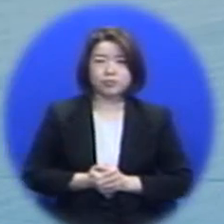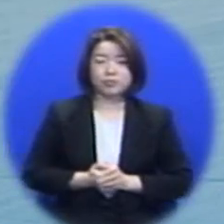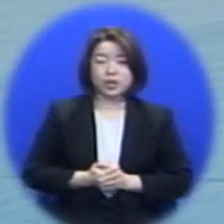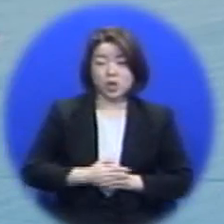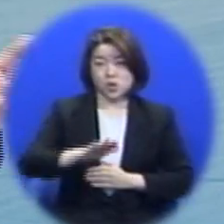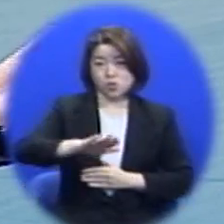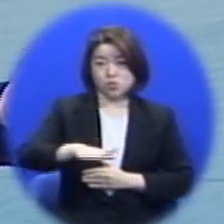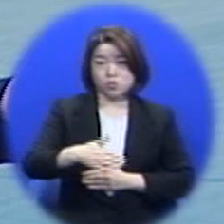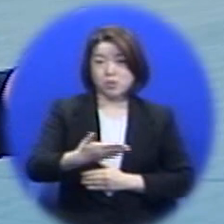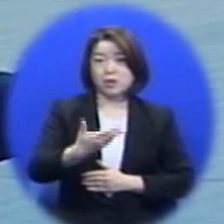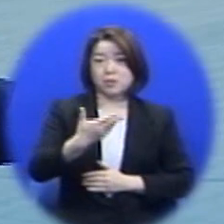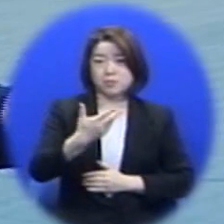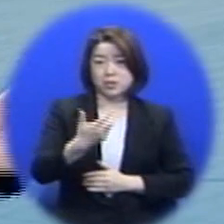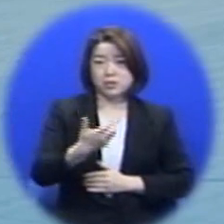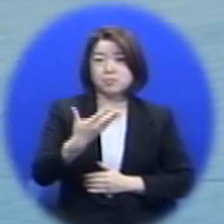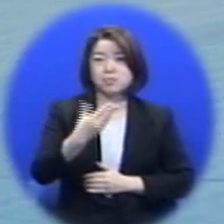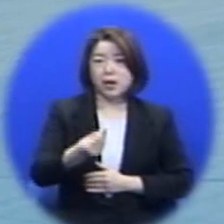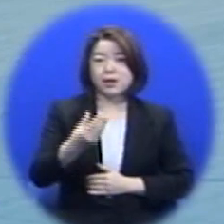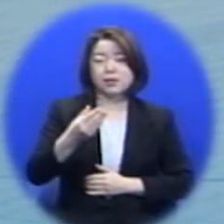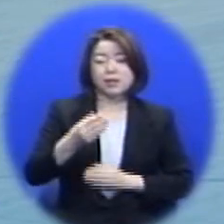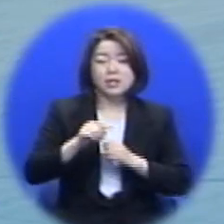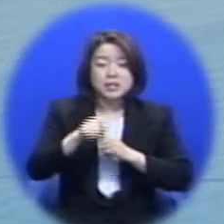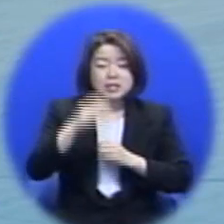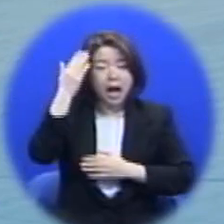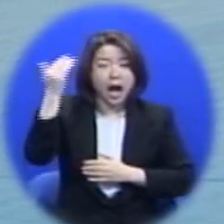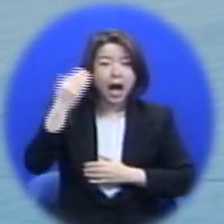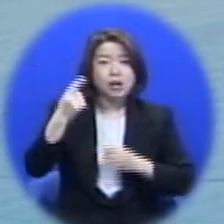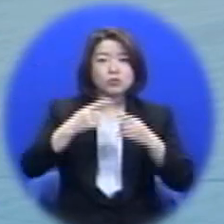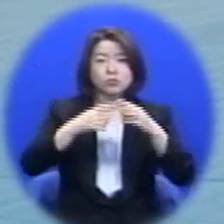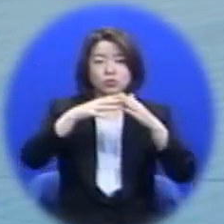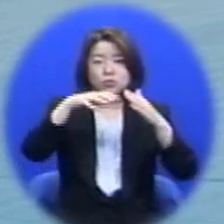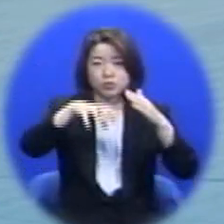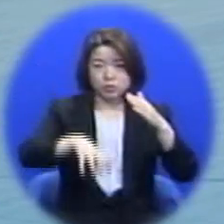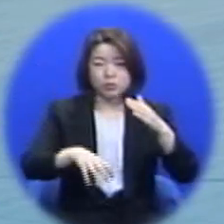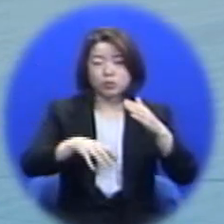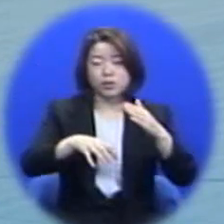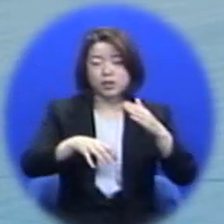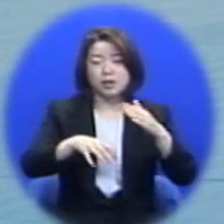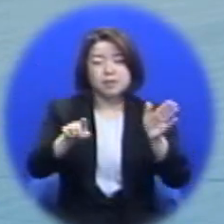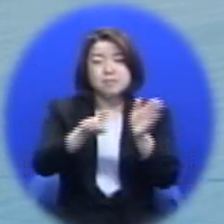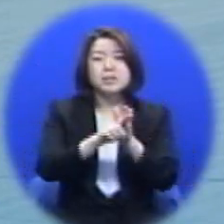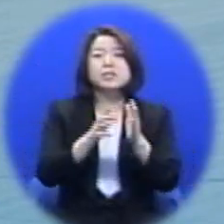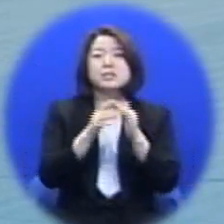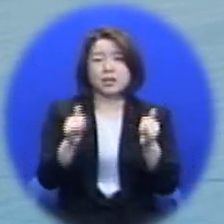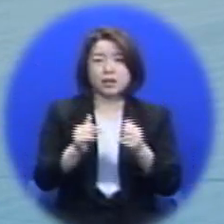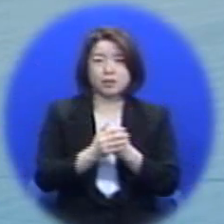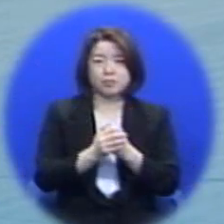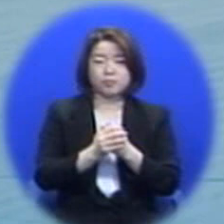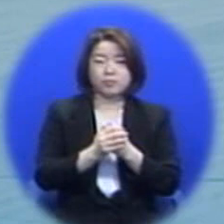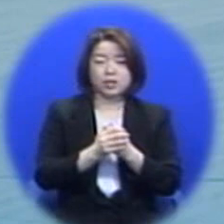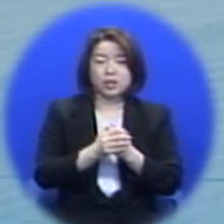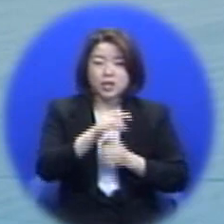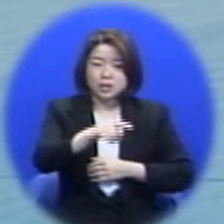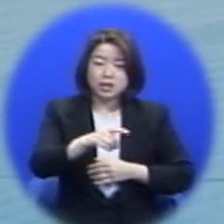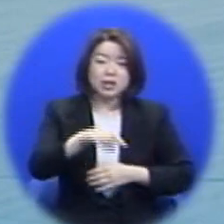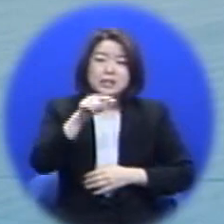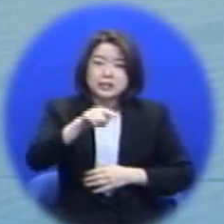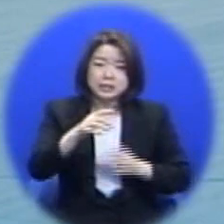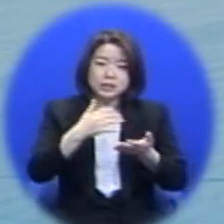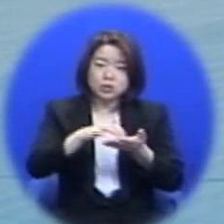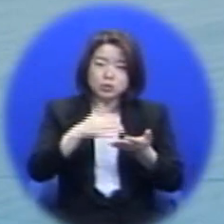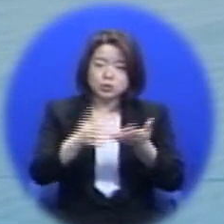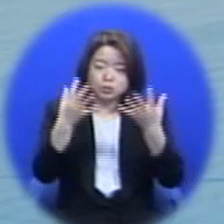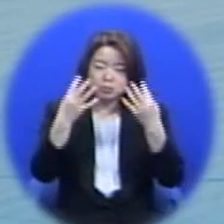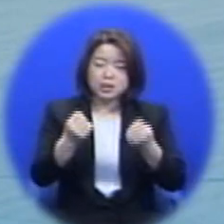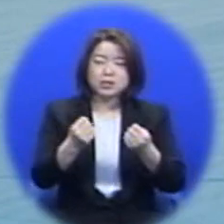978만 명의 기독교인이 한국에 있다고 말합니다. 978만 명의 기독교인이 손양원 목사님과 같은 믿음,